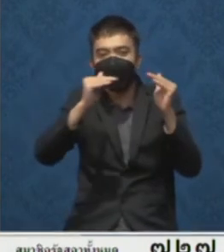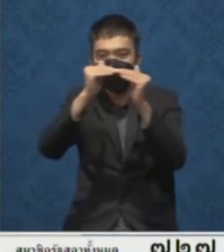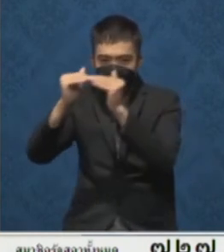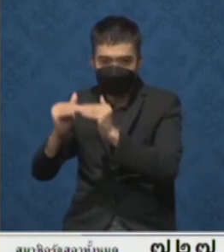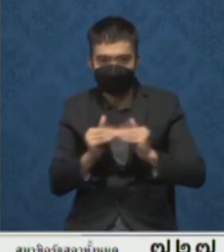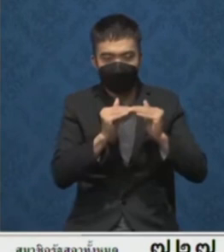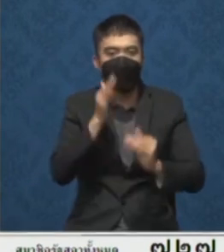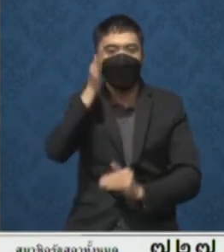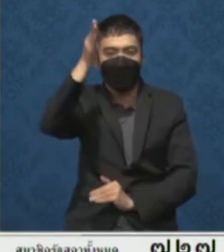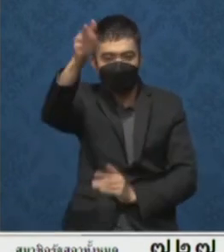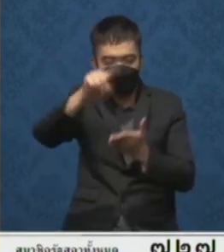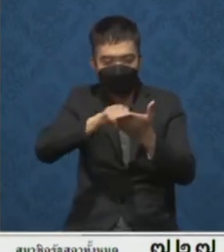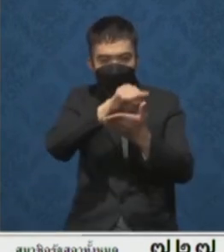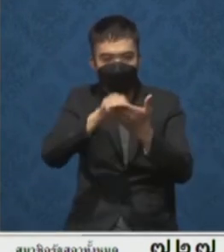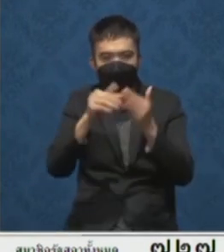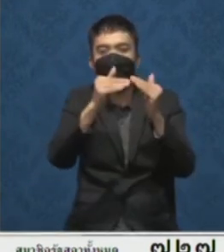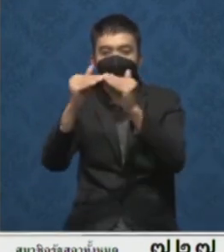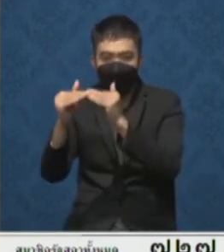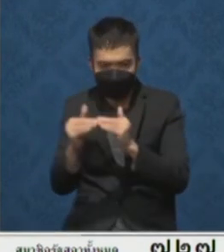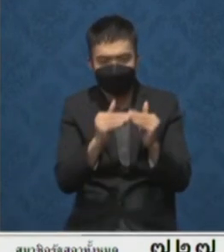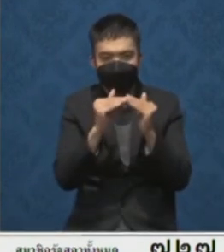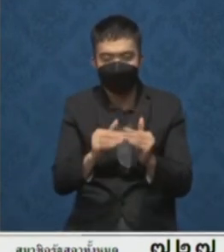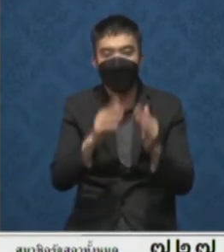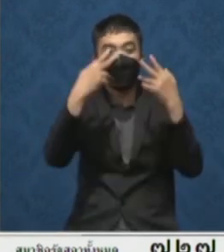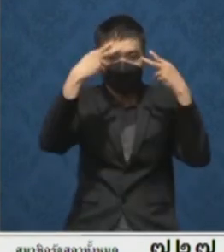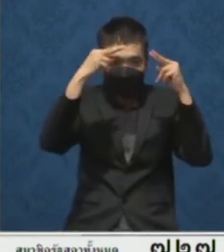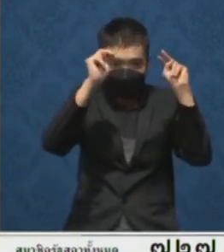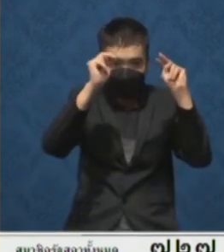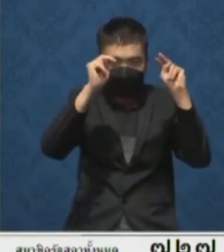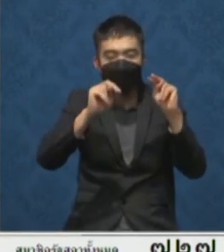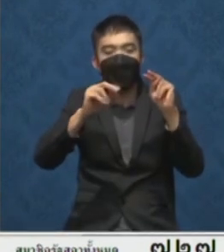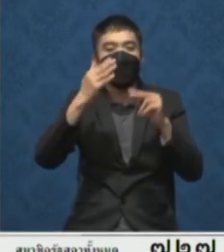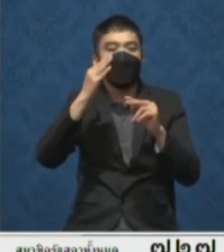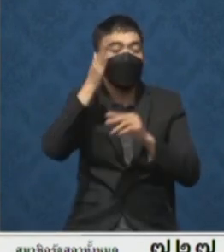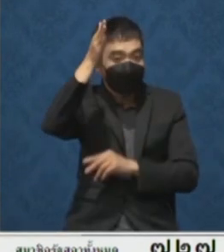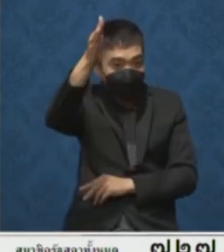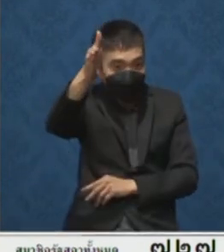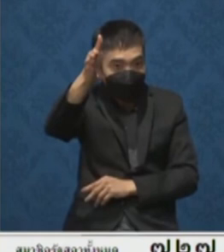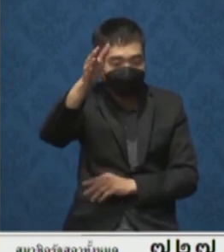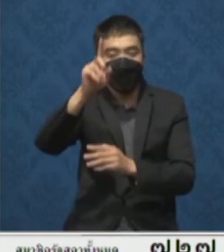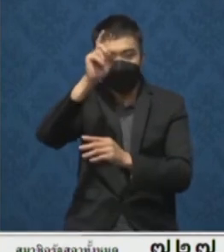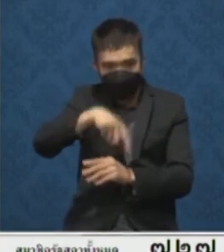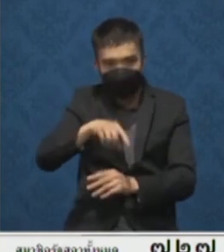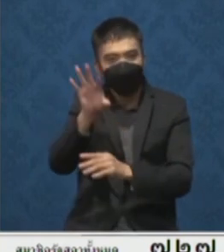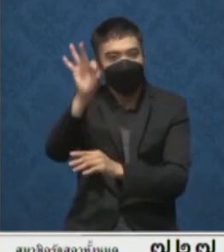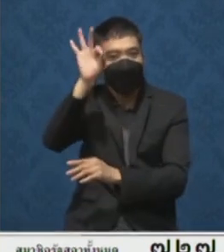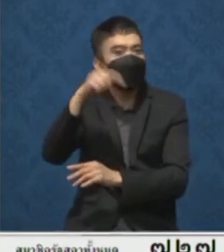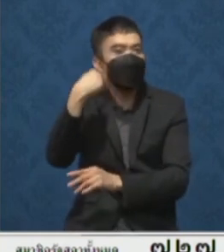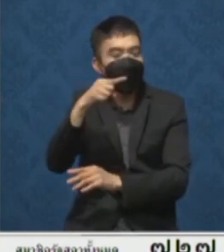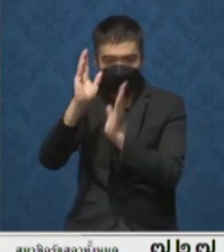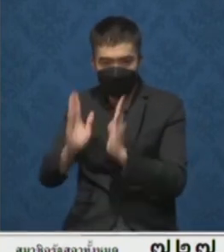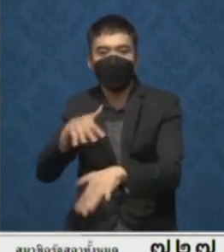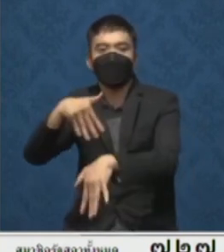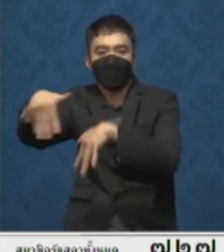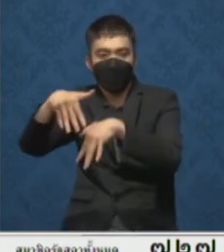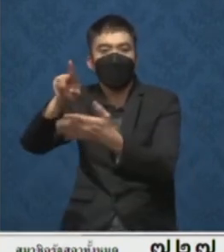ไปอย่างเสรีและเป็นธรรมและเพื่อให้นายกรัฐมนตรีในและรัฐบาลในสมัยหน้ามาจากเสียงของพี่น้องประชาชนอย่างแท้จริ